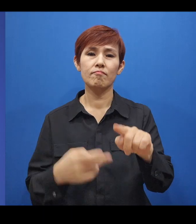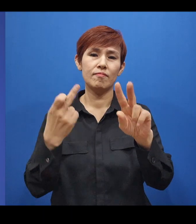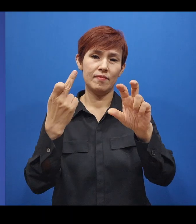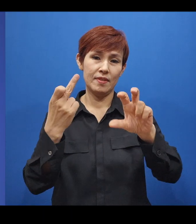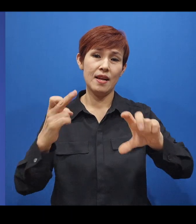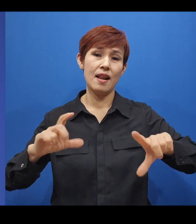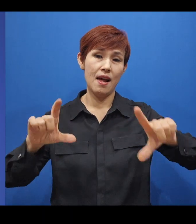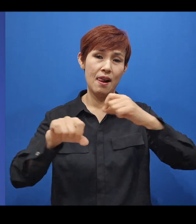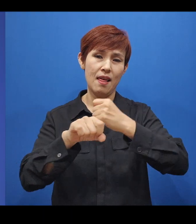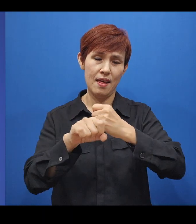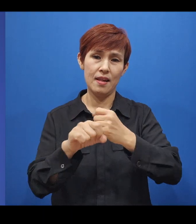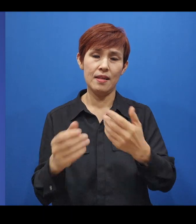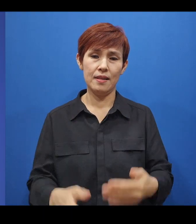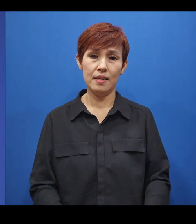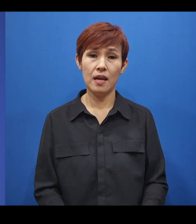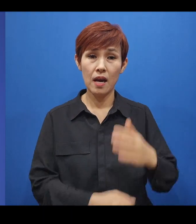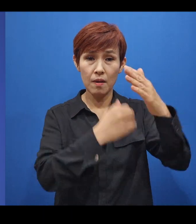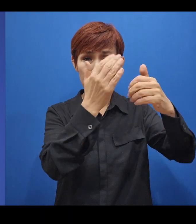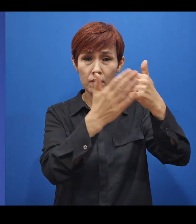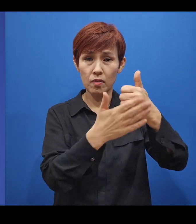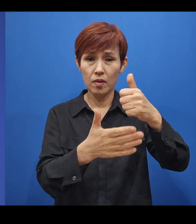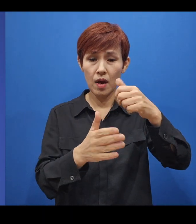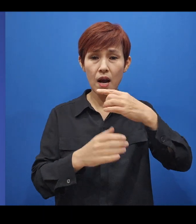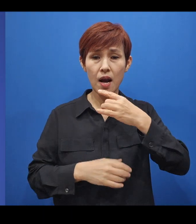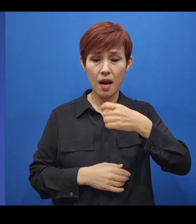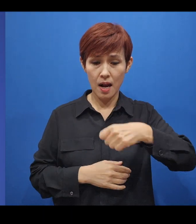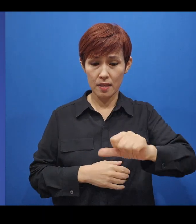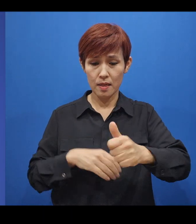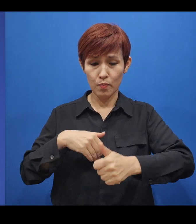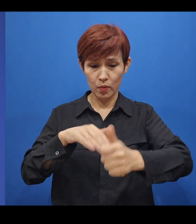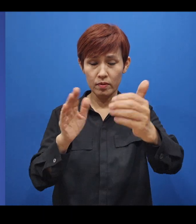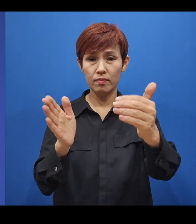여기 있다고 사랑을 내미시는데 그 사랑은 어떤 모습이에요?